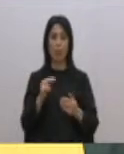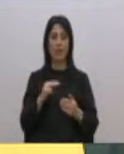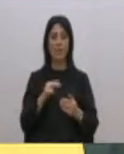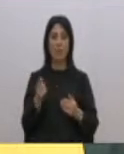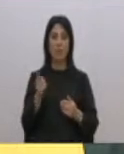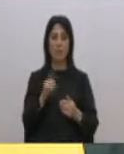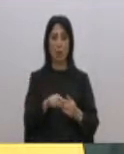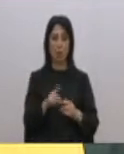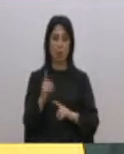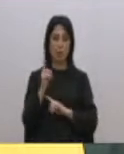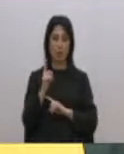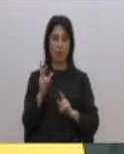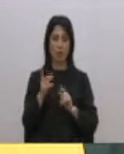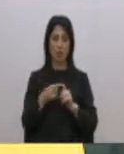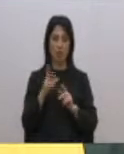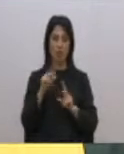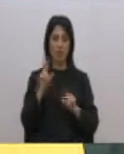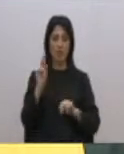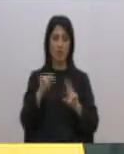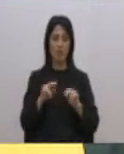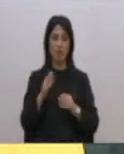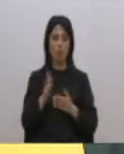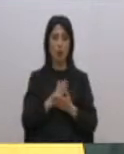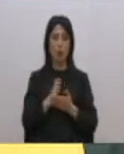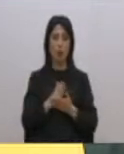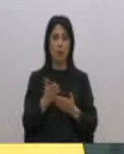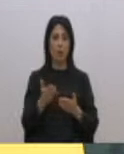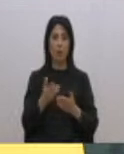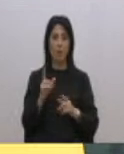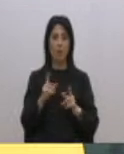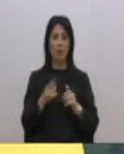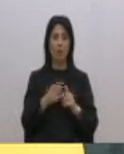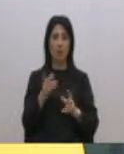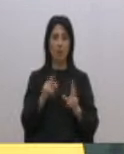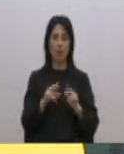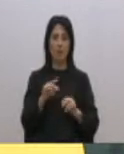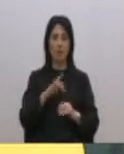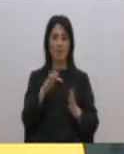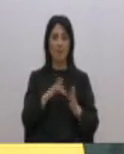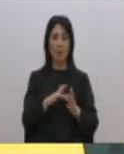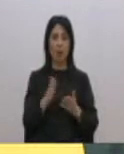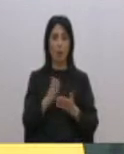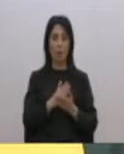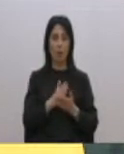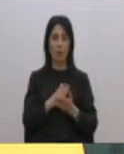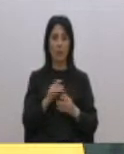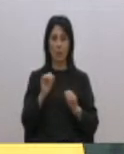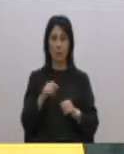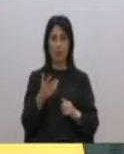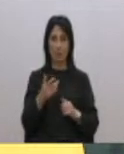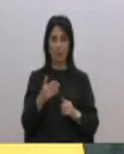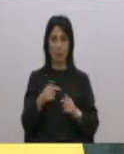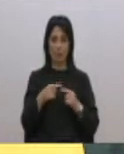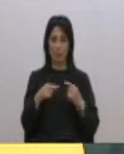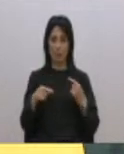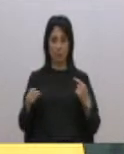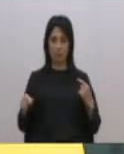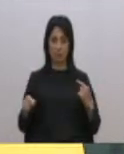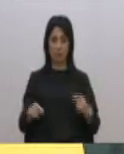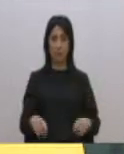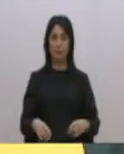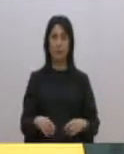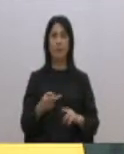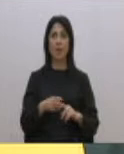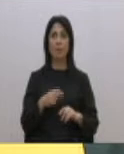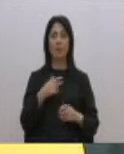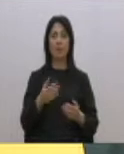სამსახური უნდა ჩაითვალოს დანაყოფად და რომელი უნდა ჩაითვალოს სამოქალაქო დანაყოფად, შეიძლება ითქვას, რომ არის რამდენი.